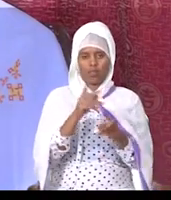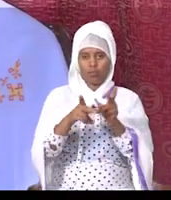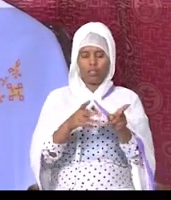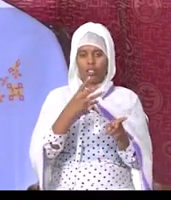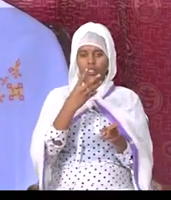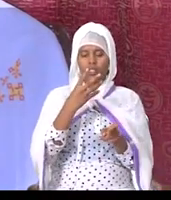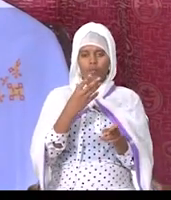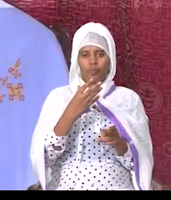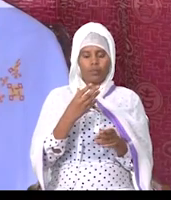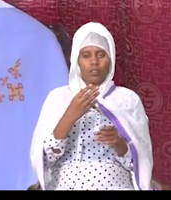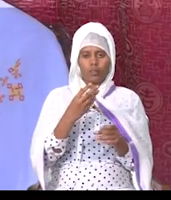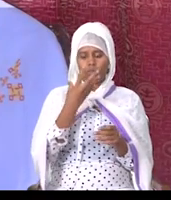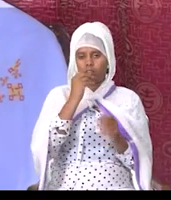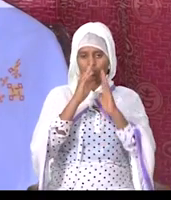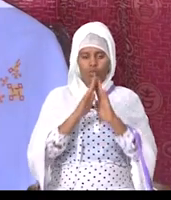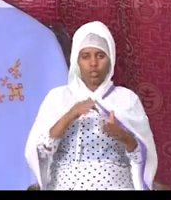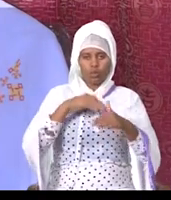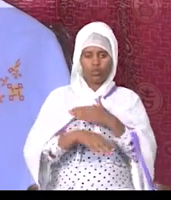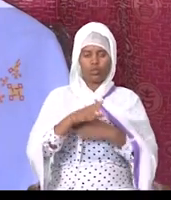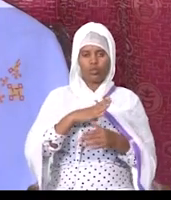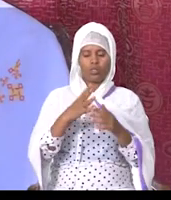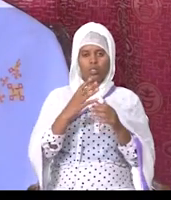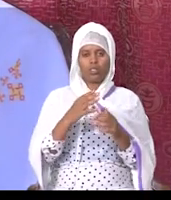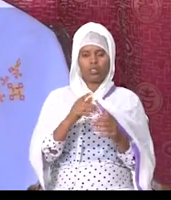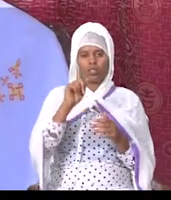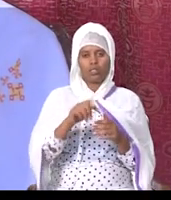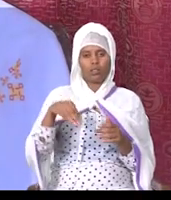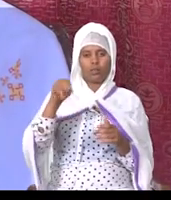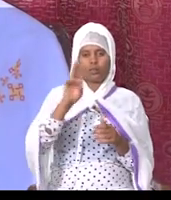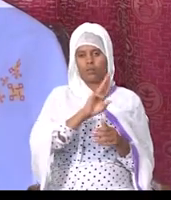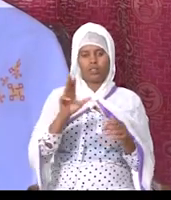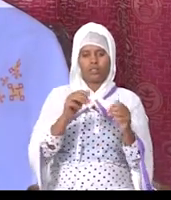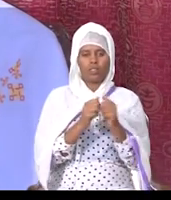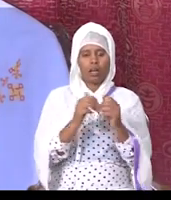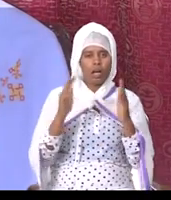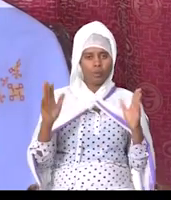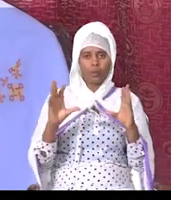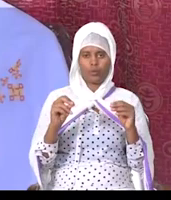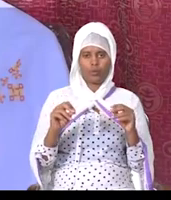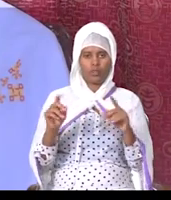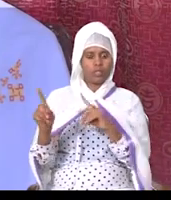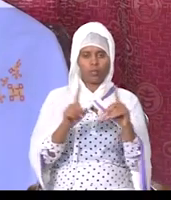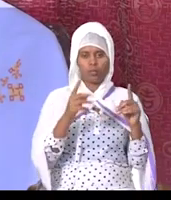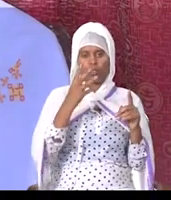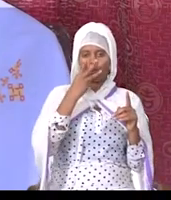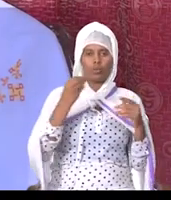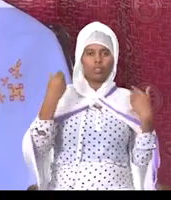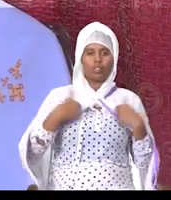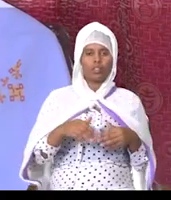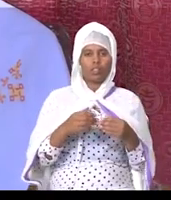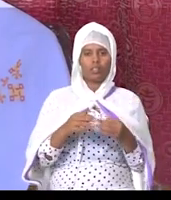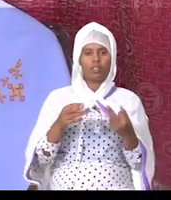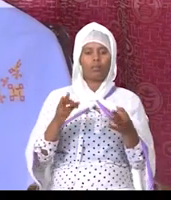سلز خونة نفس جن لباويت نباويت هياويت سلز خونة نفس تعبي نسب بنفس تقاتلنا يوها